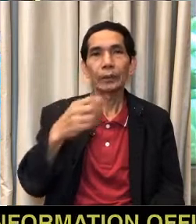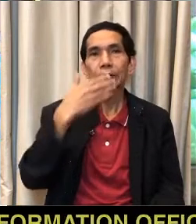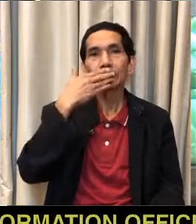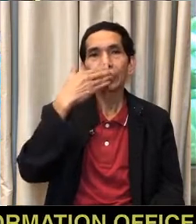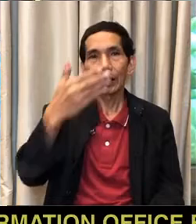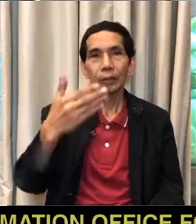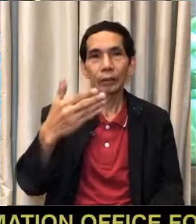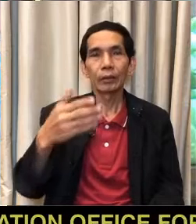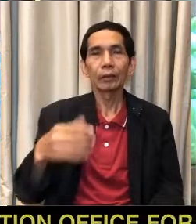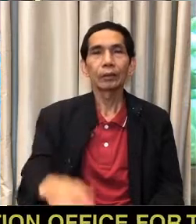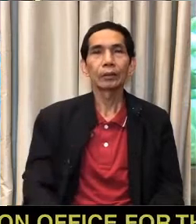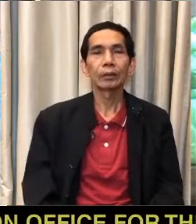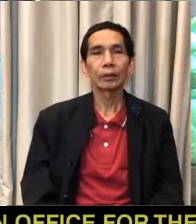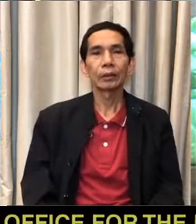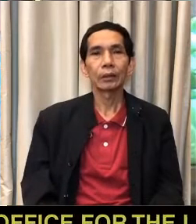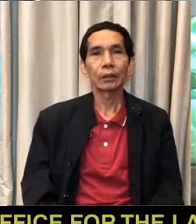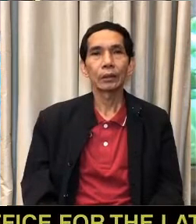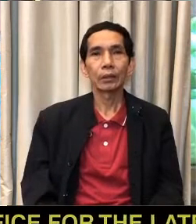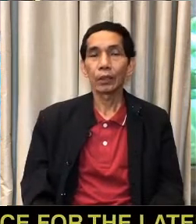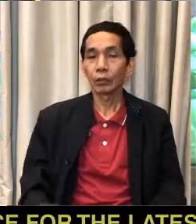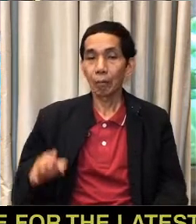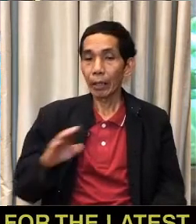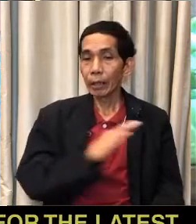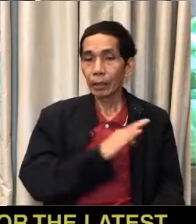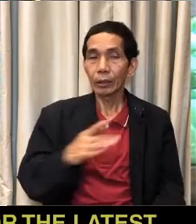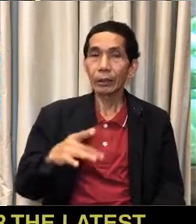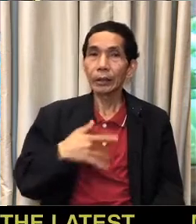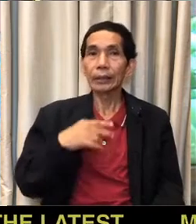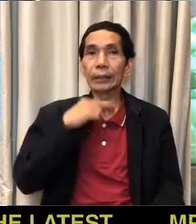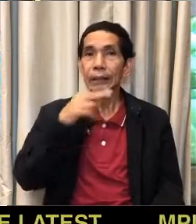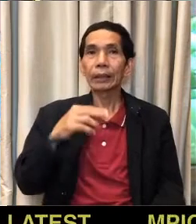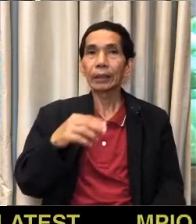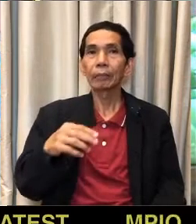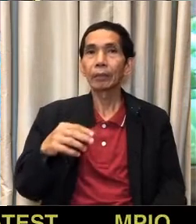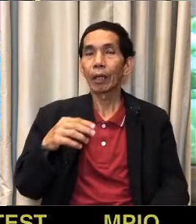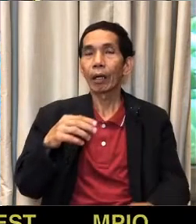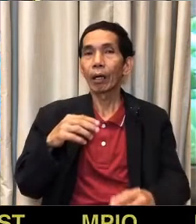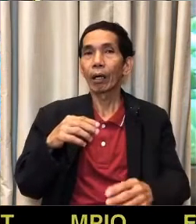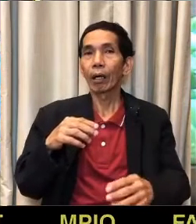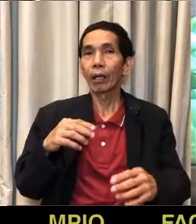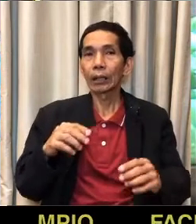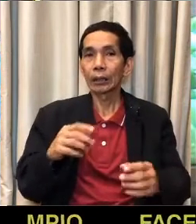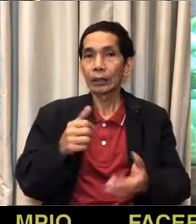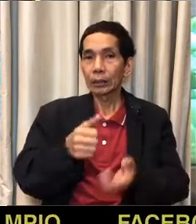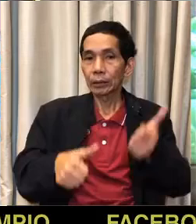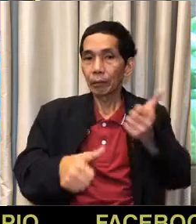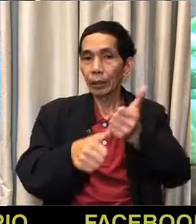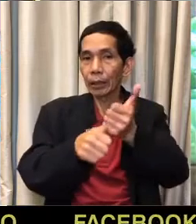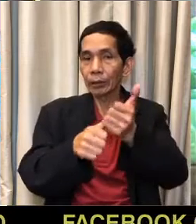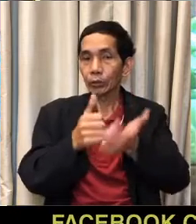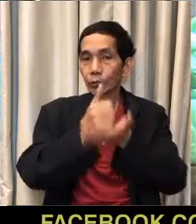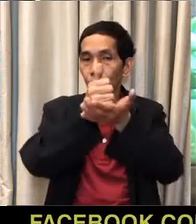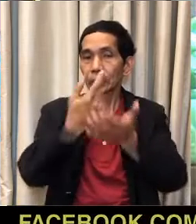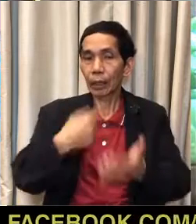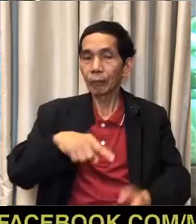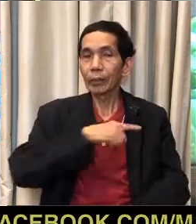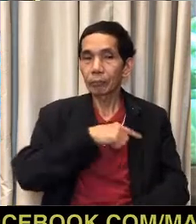Pasalamat din po kay Sir Wilson sa pagpapalakas ng loob ko na di kami mapapahamak sa pag-assist sa amin. Totoo po